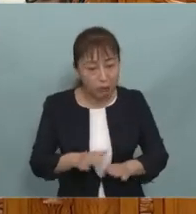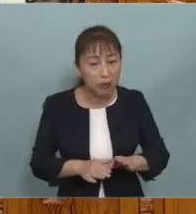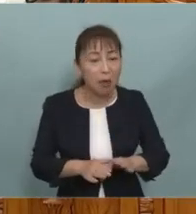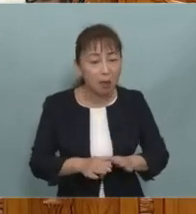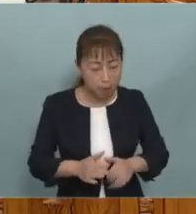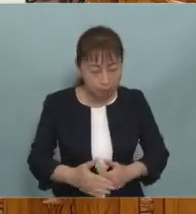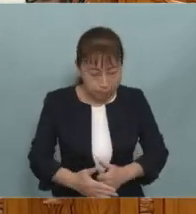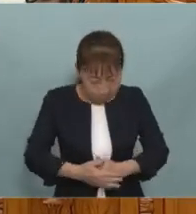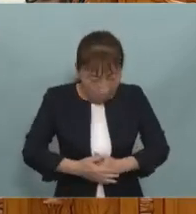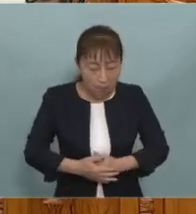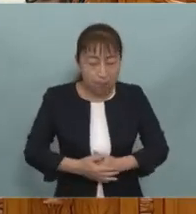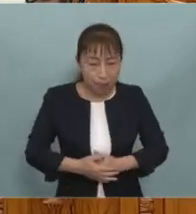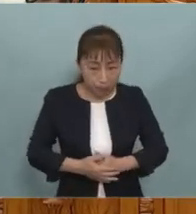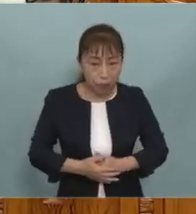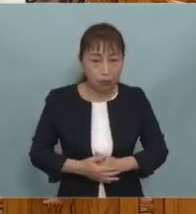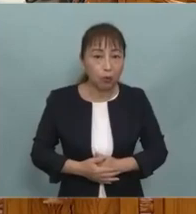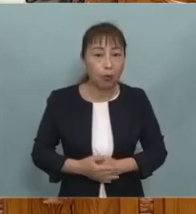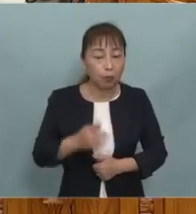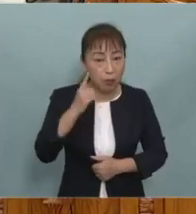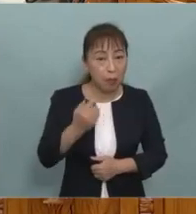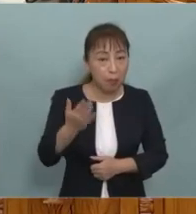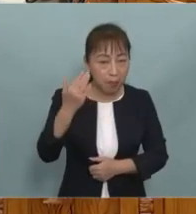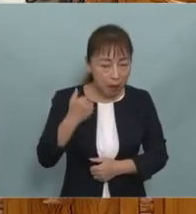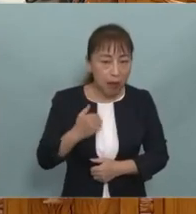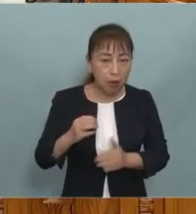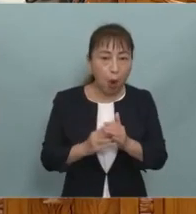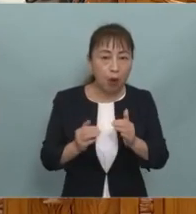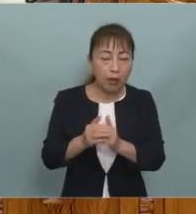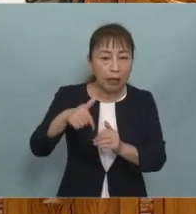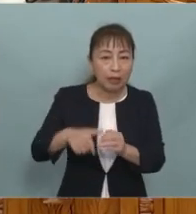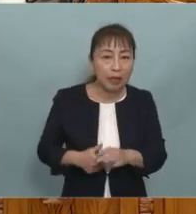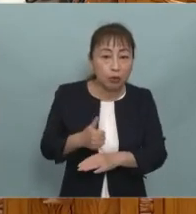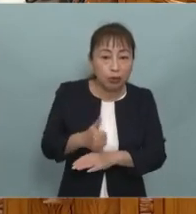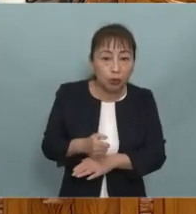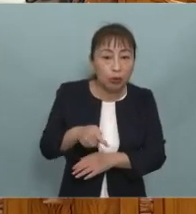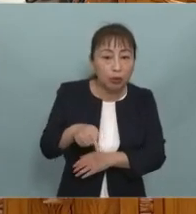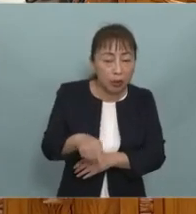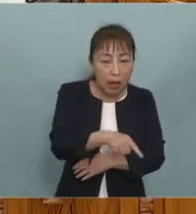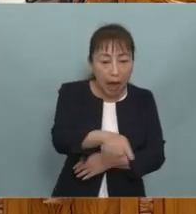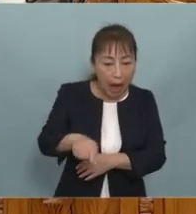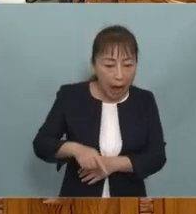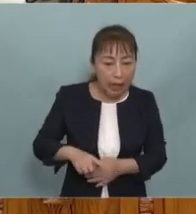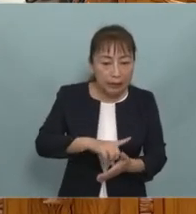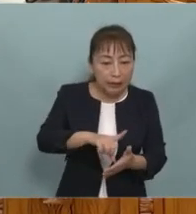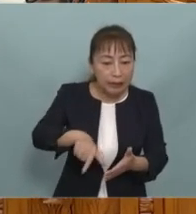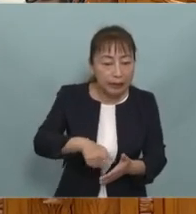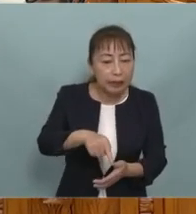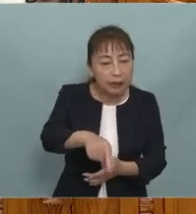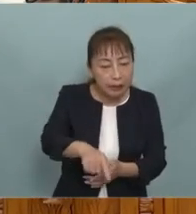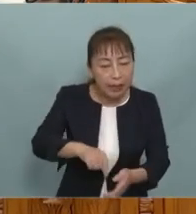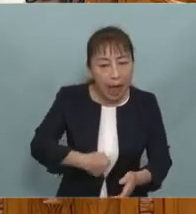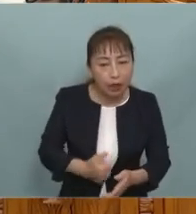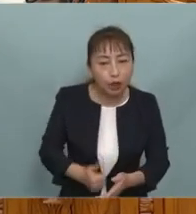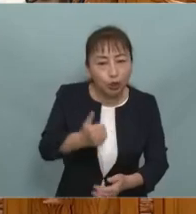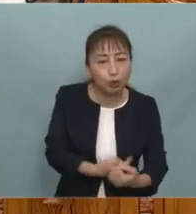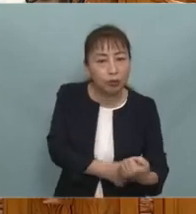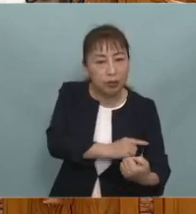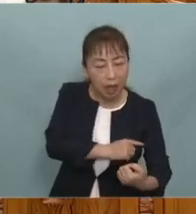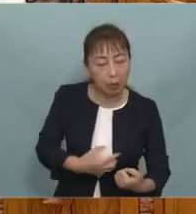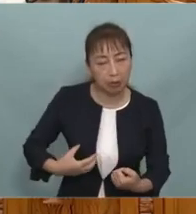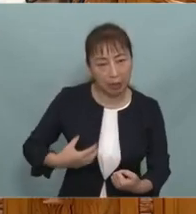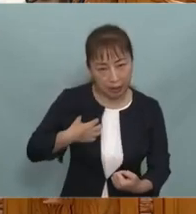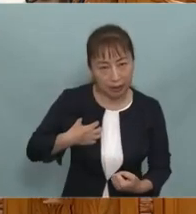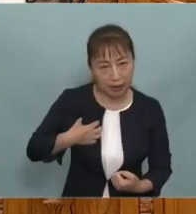てまいりました竹下総理はかつて地域が実政と責任を持って各々の知恵と情熱を